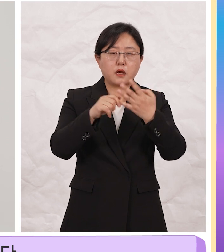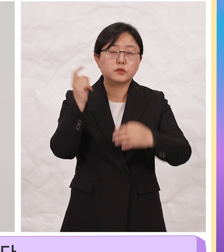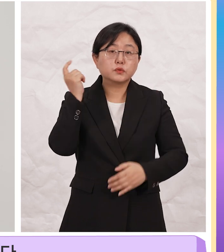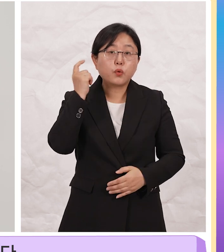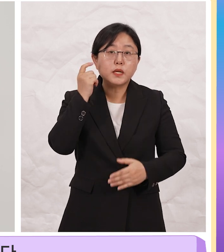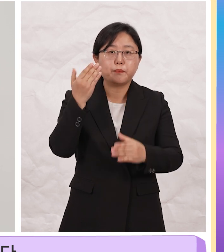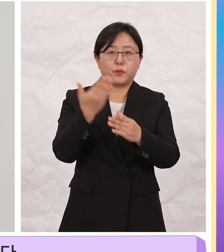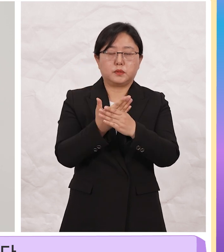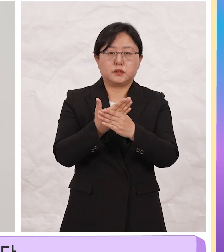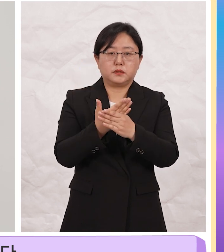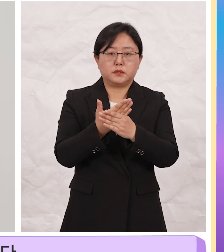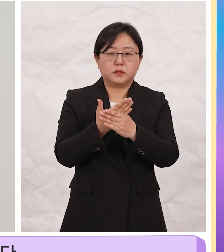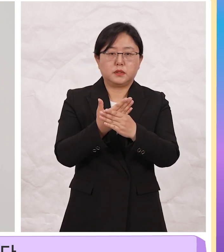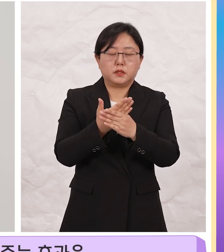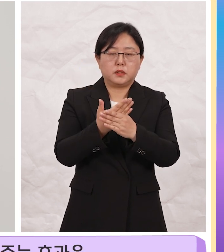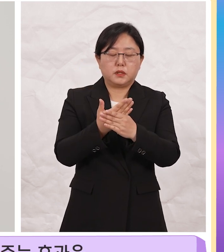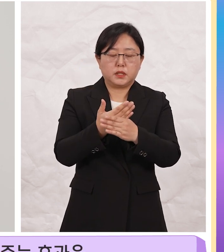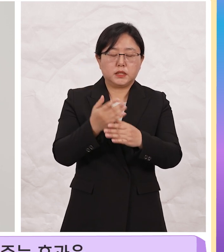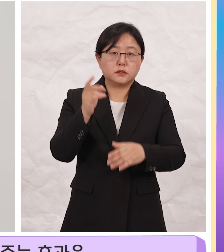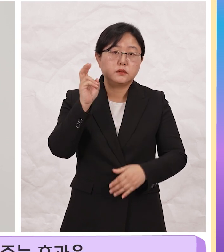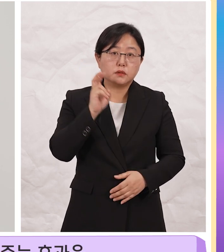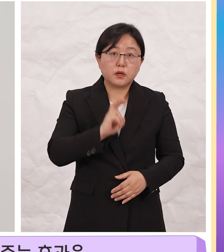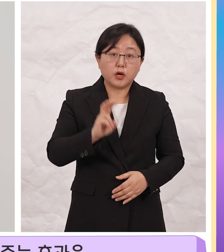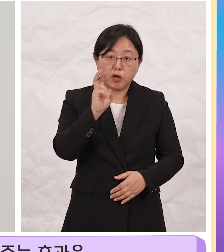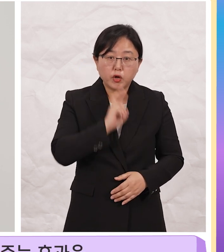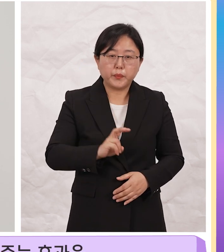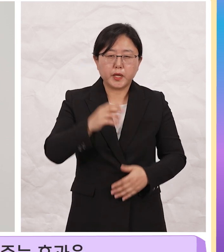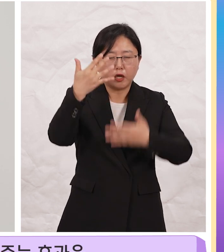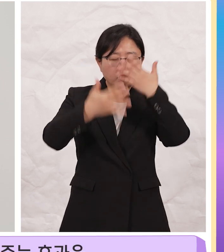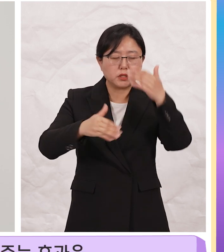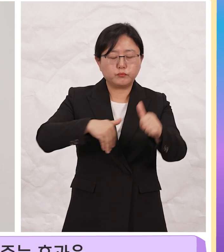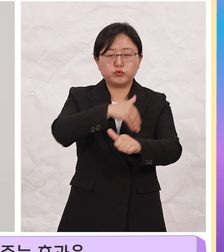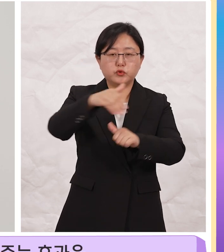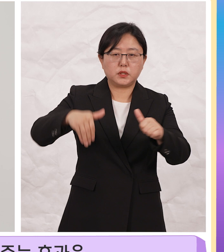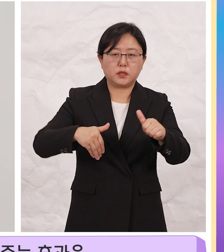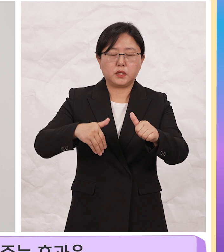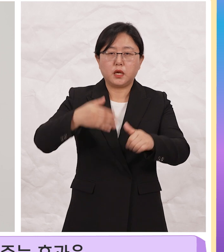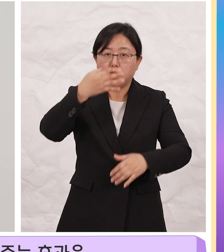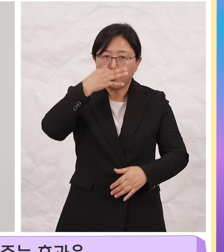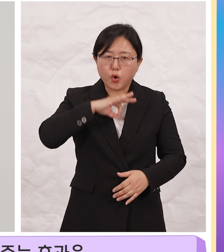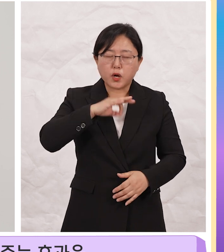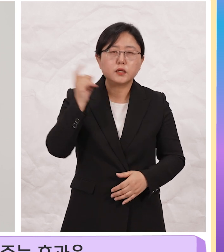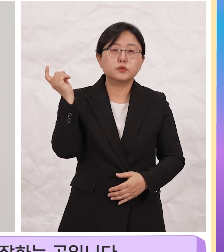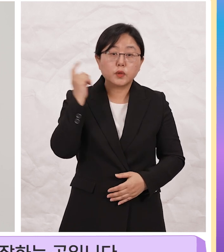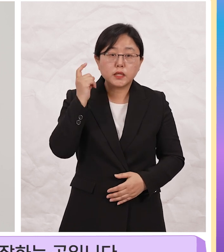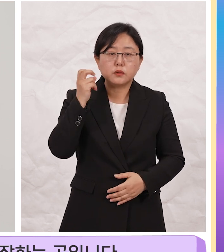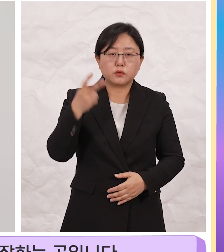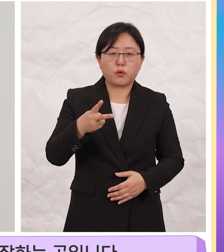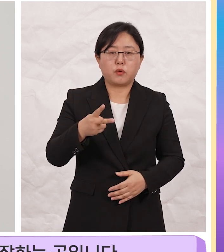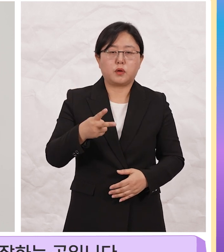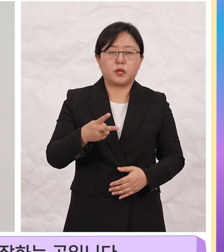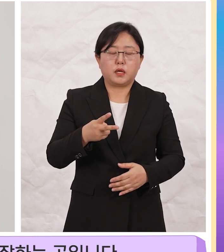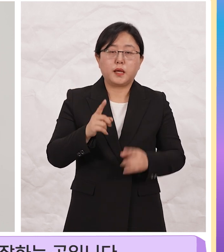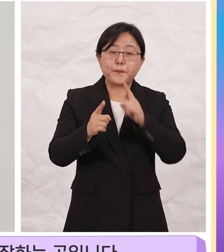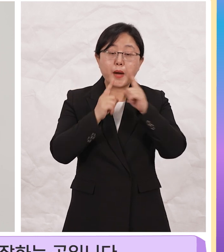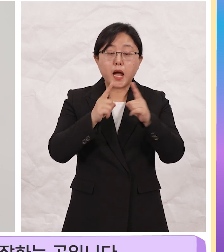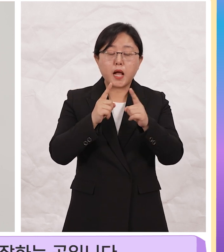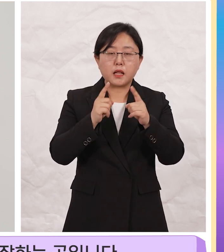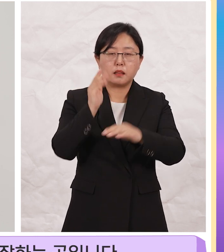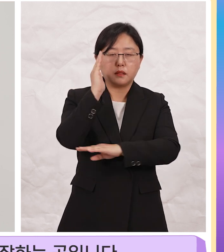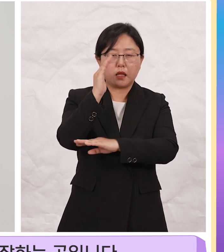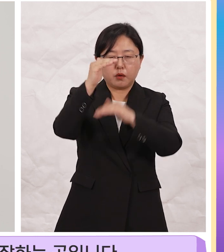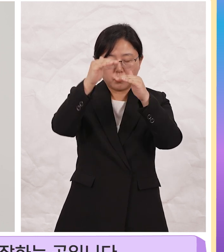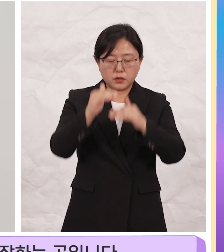4. 오디오 폴더입니다. 배경음악이나 영상의 분위기를 더해주는 효과음, 필요에 따라 내레이션